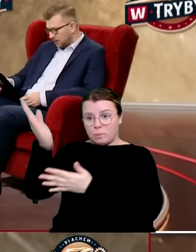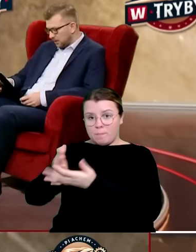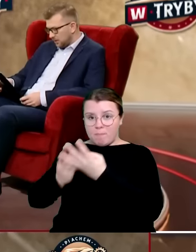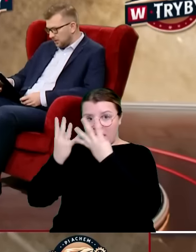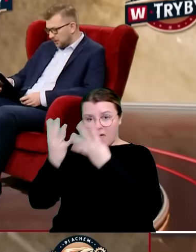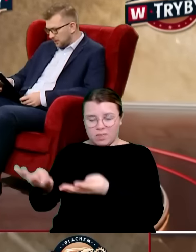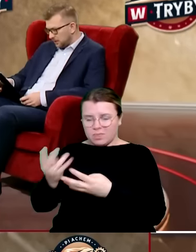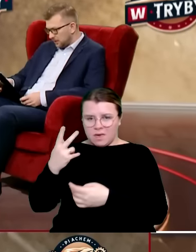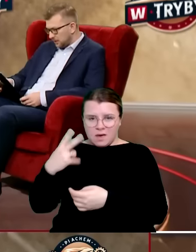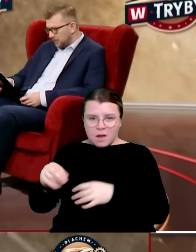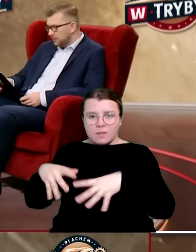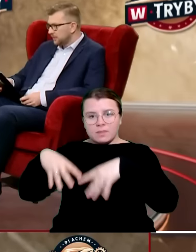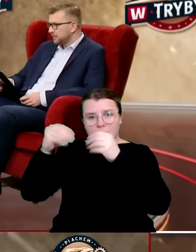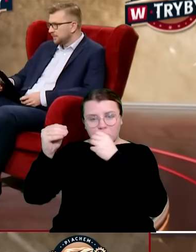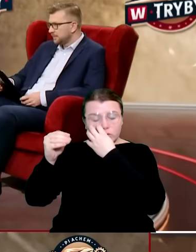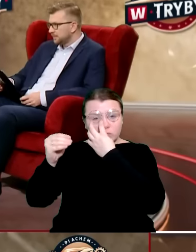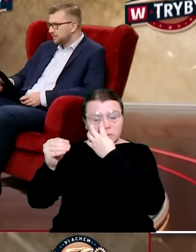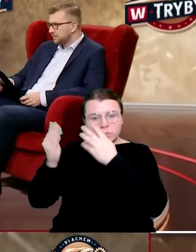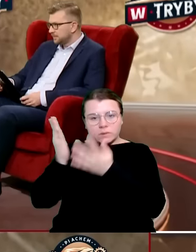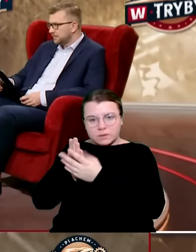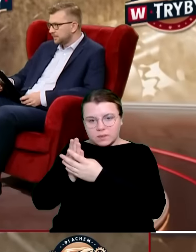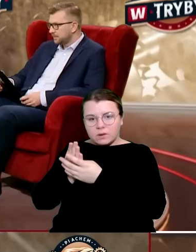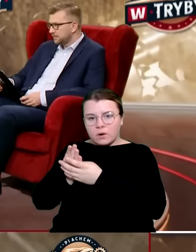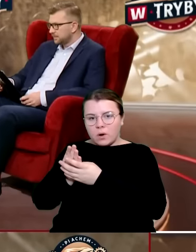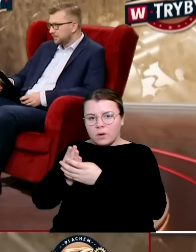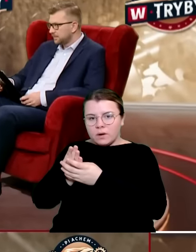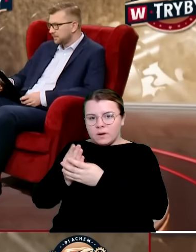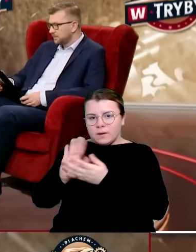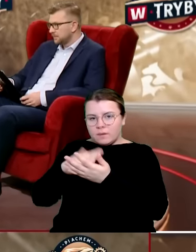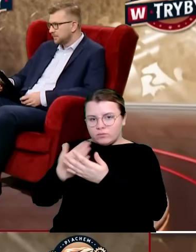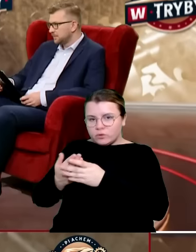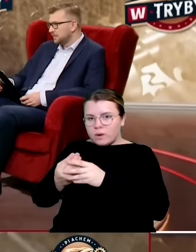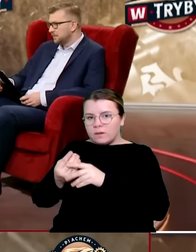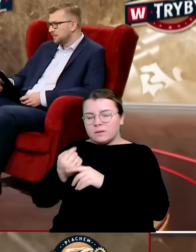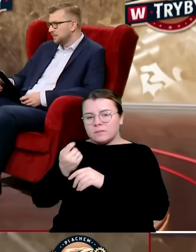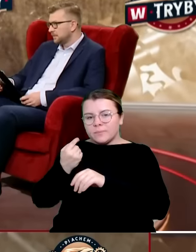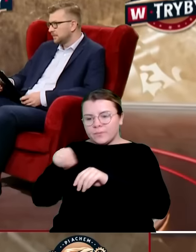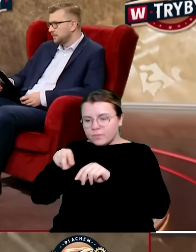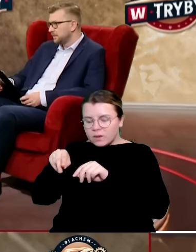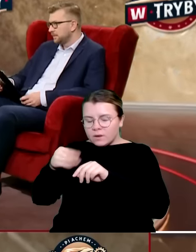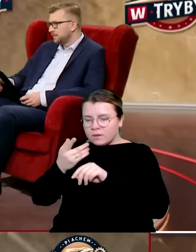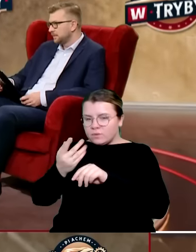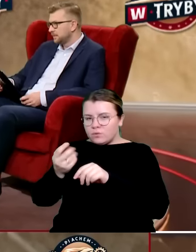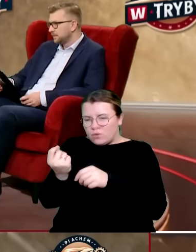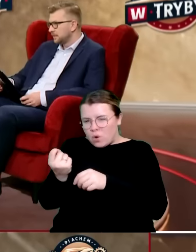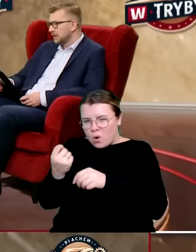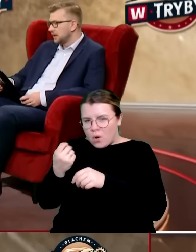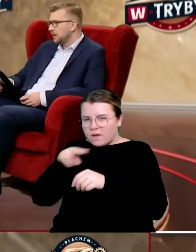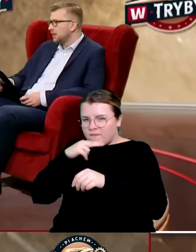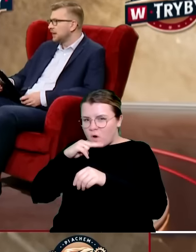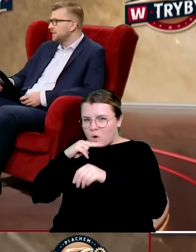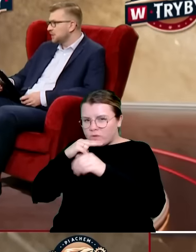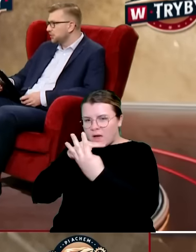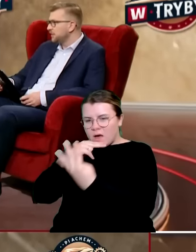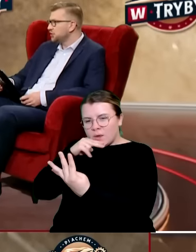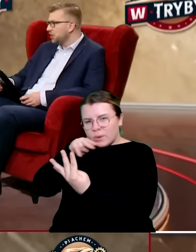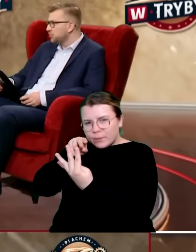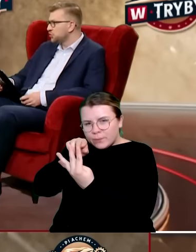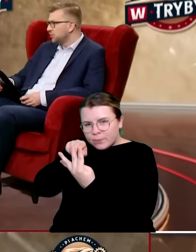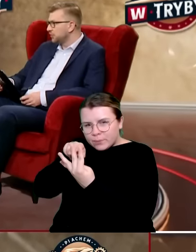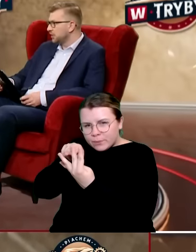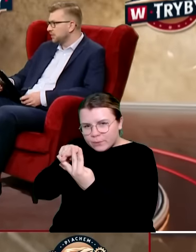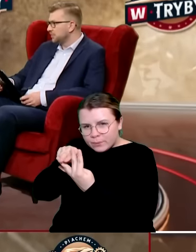tylko najpierw leci stróżka. 2-3 godziny wcześniej, jak leci stróżka wody z takiego wału, to trzeba uciekać. Ale w sobotę